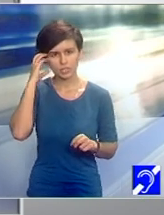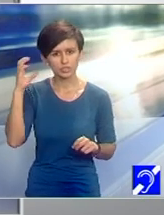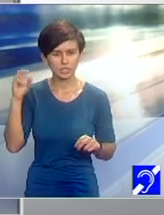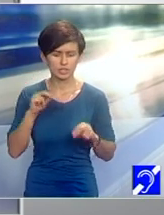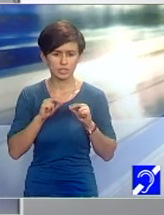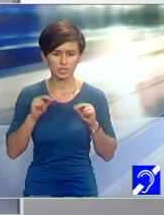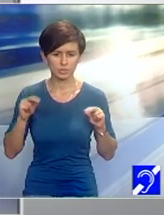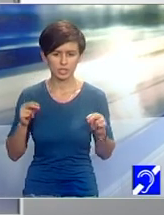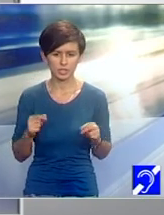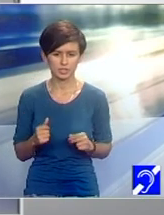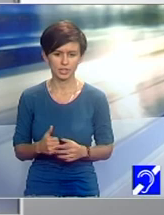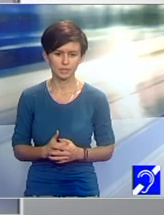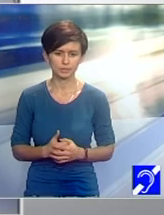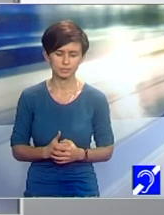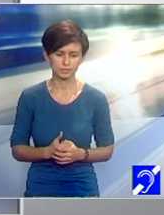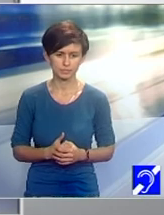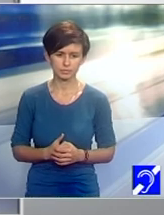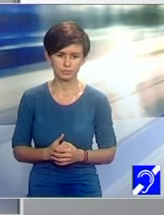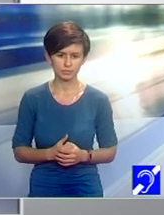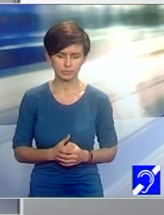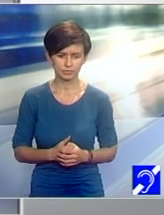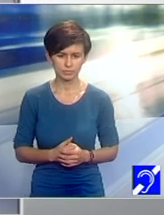rândurile colegilor mei care